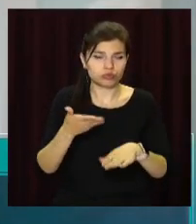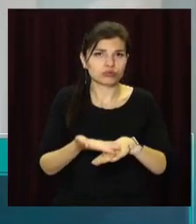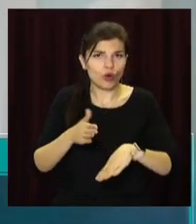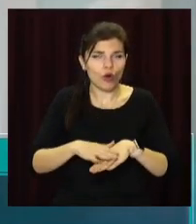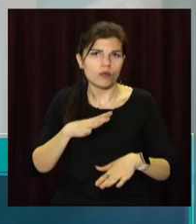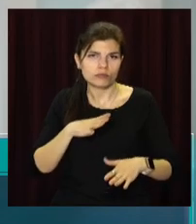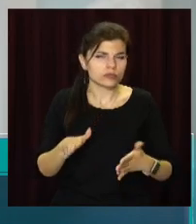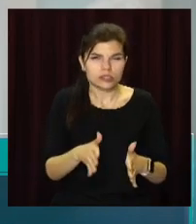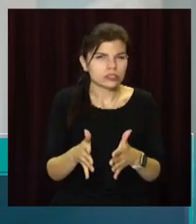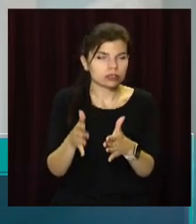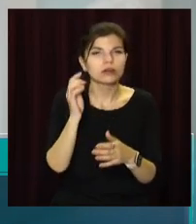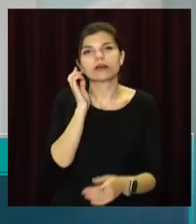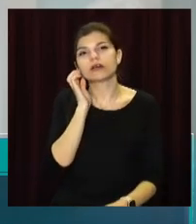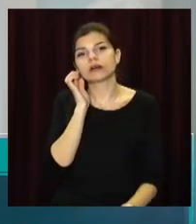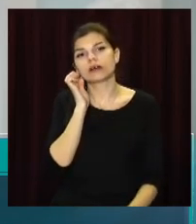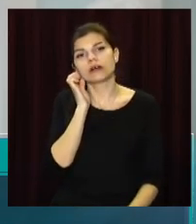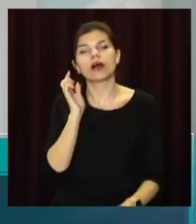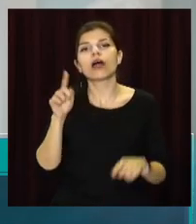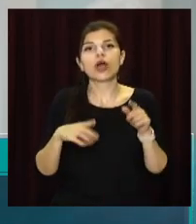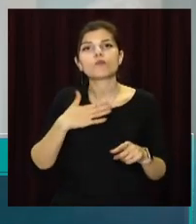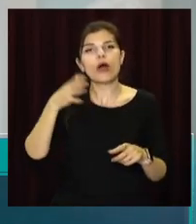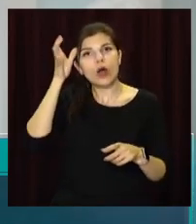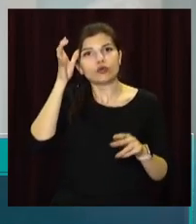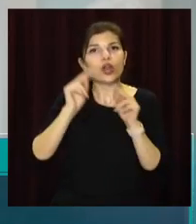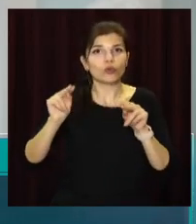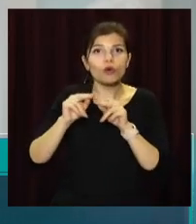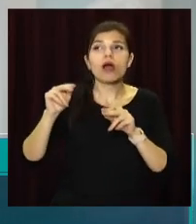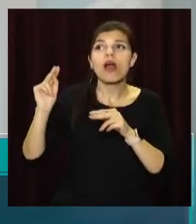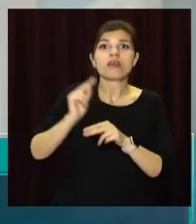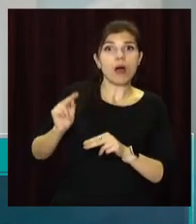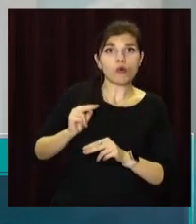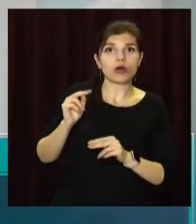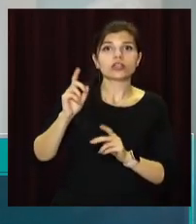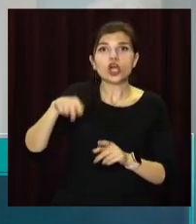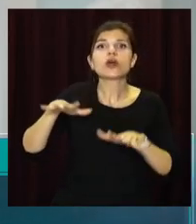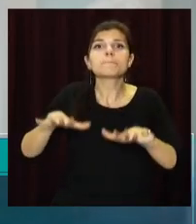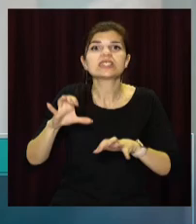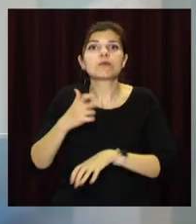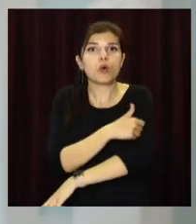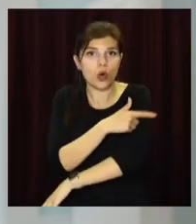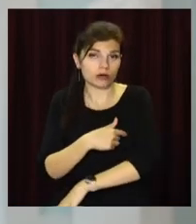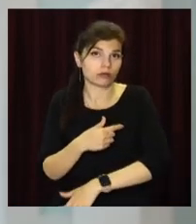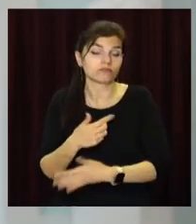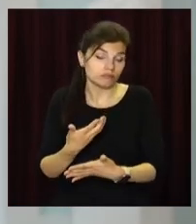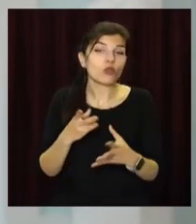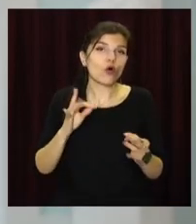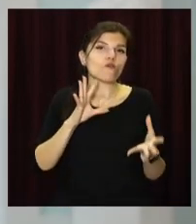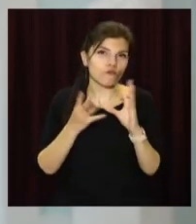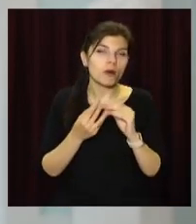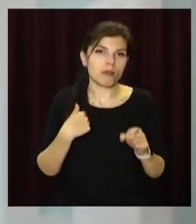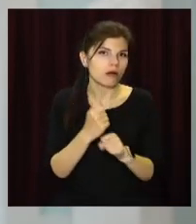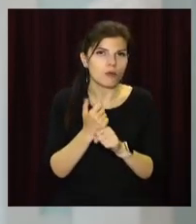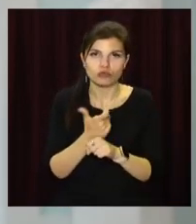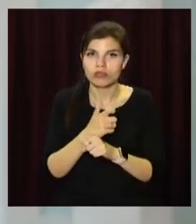мій научний руководитель працював навіть з лікарні. Но в целом мы очень довольны работой, очень